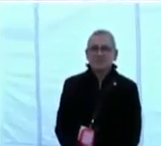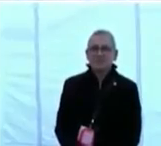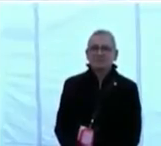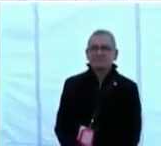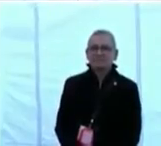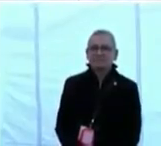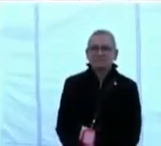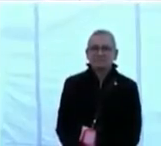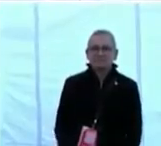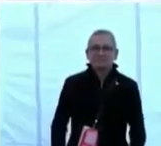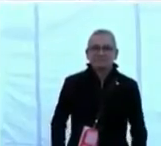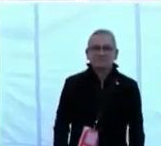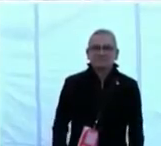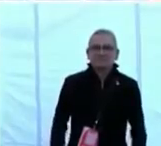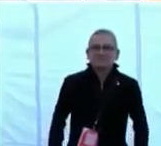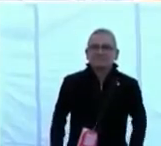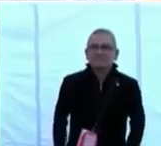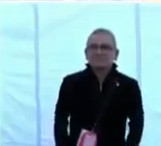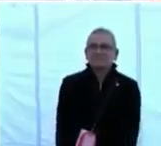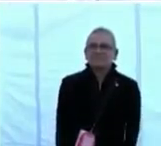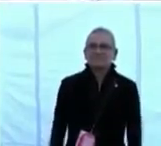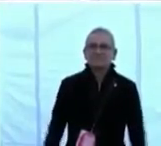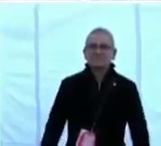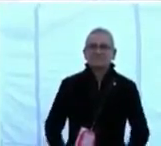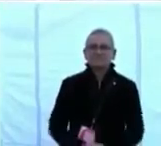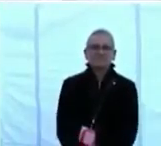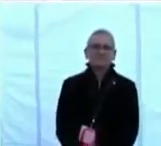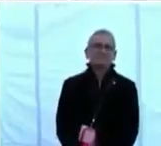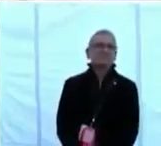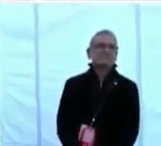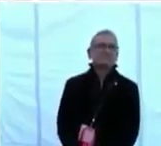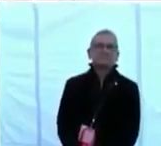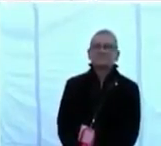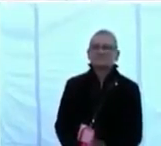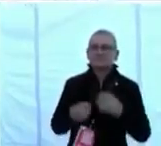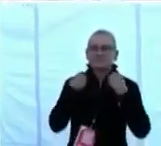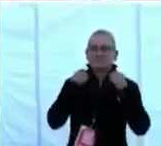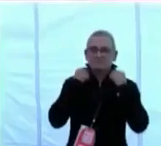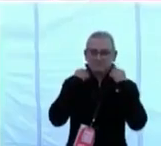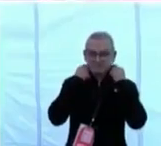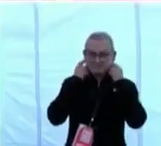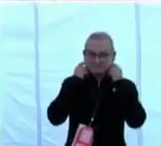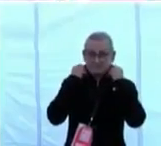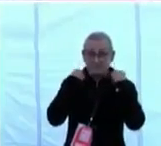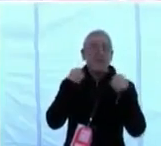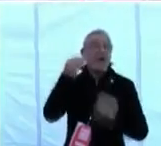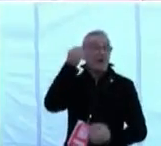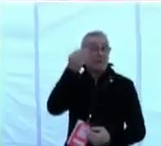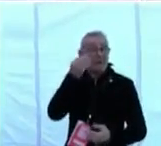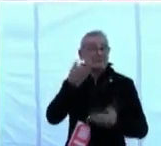un circolo vivo e vitale come quello di Albaro, che fa un lavoro straordinario e sul quale ci siamo, come